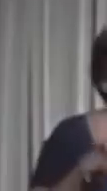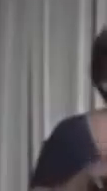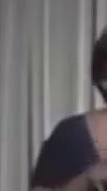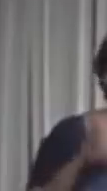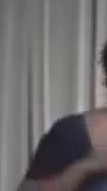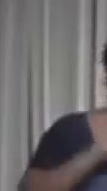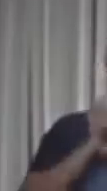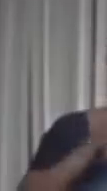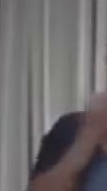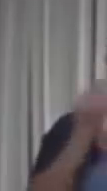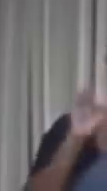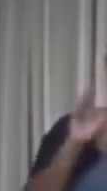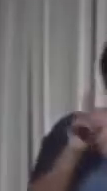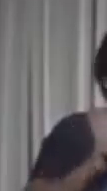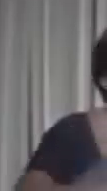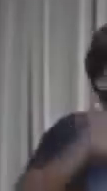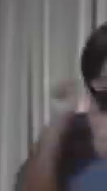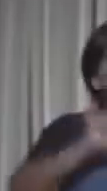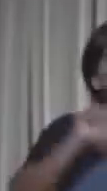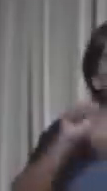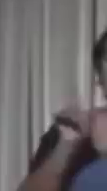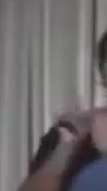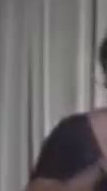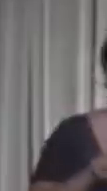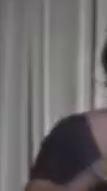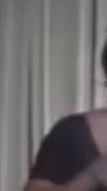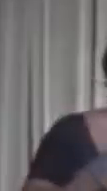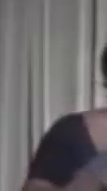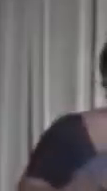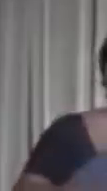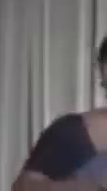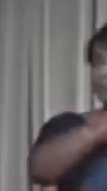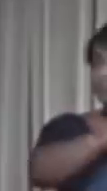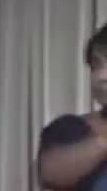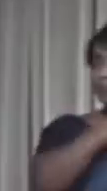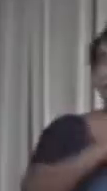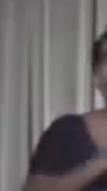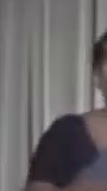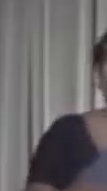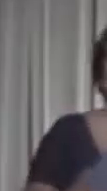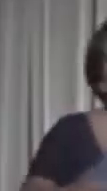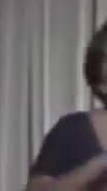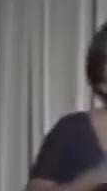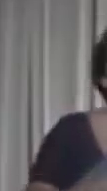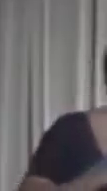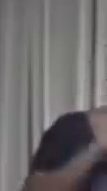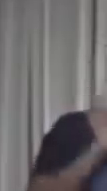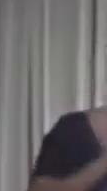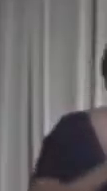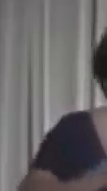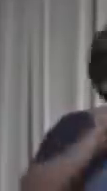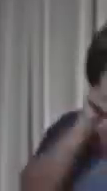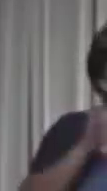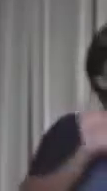இந்த நீதிமன்றங்கள் அந்த சட்டங்கள் எல்லாம் ஏற்றுக்கொண்டதனால் இந்த நாட்டிலே ஒற்றுமையாக பல்லினத்தவர்கள் வாழ்ந்தார்கள். பயங்கரவாதம்